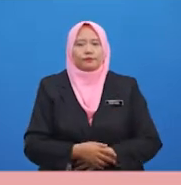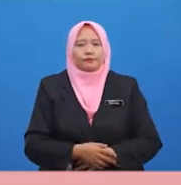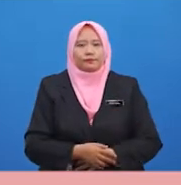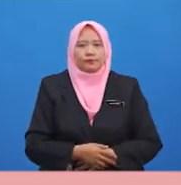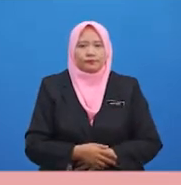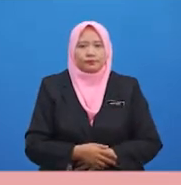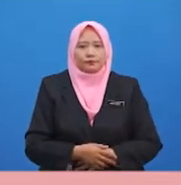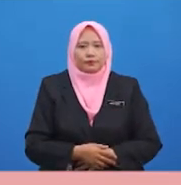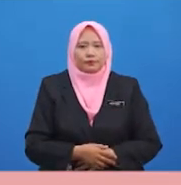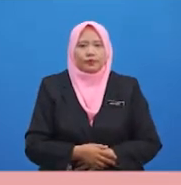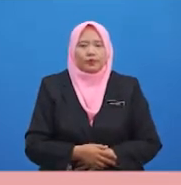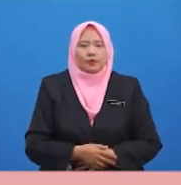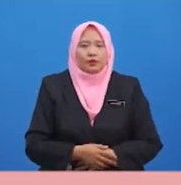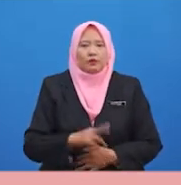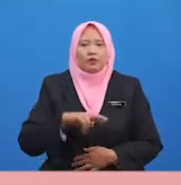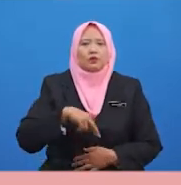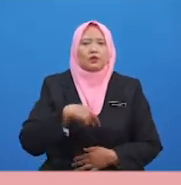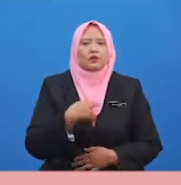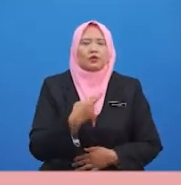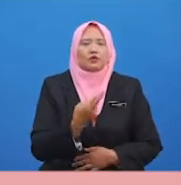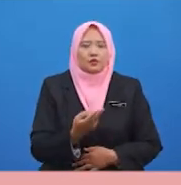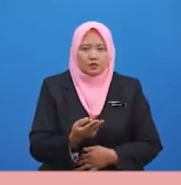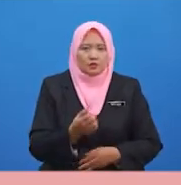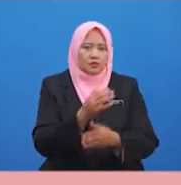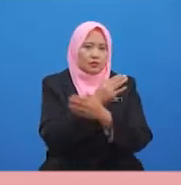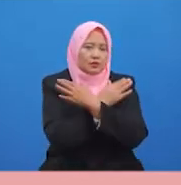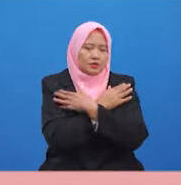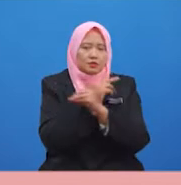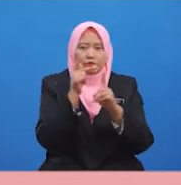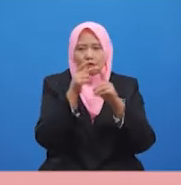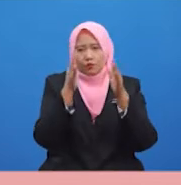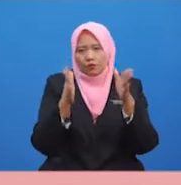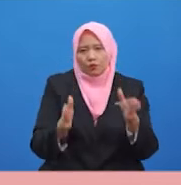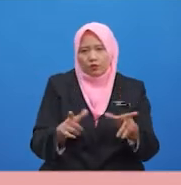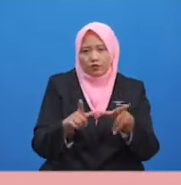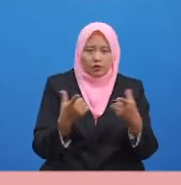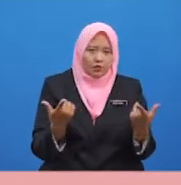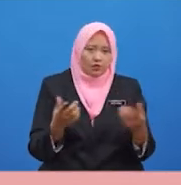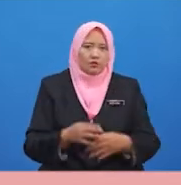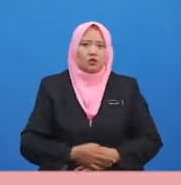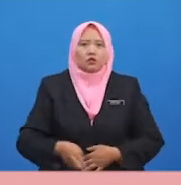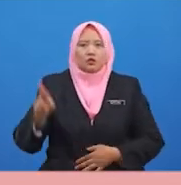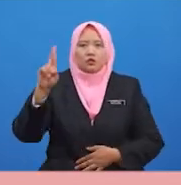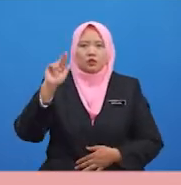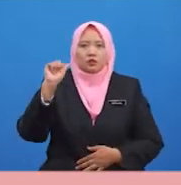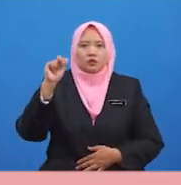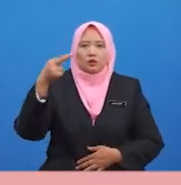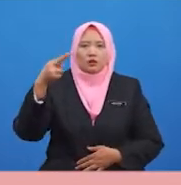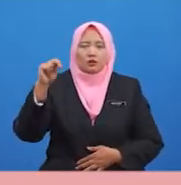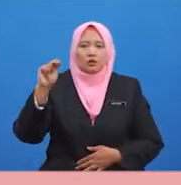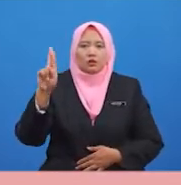yang diterapkan adalah perasaan kasih sayang sesama insan. Seterusnya,